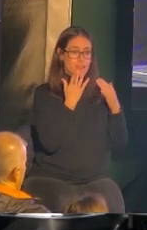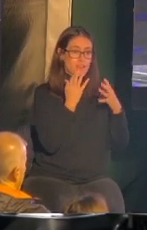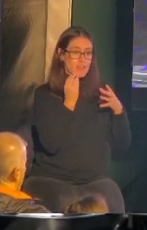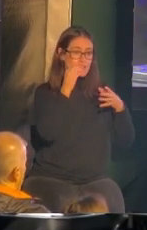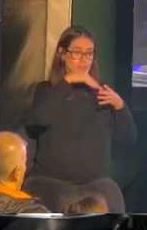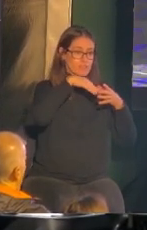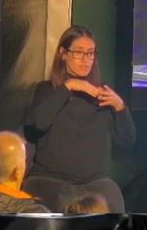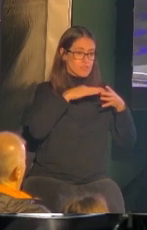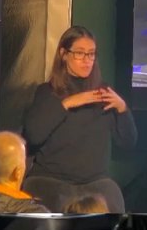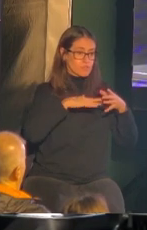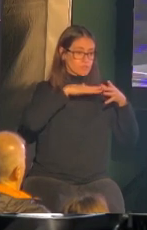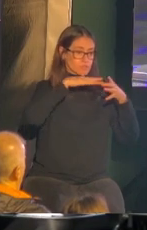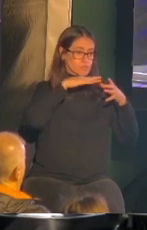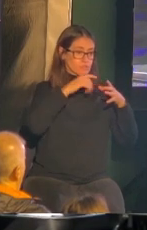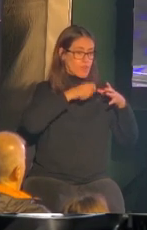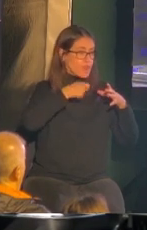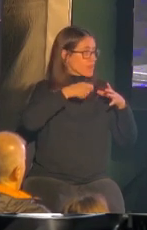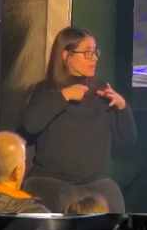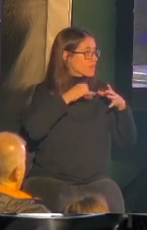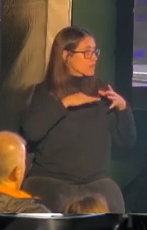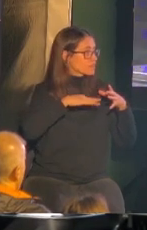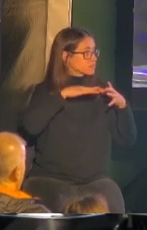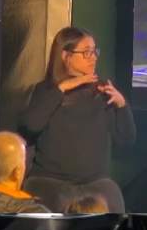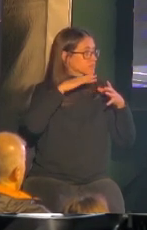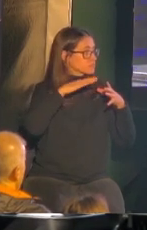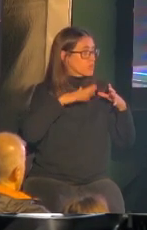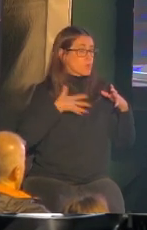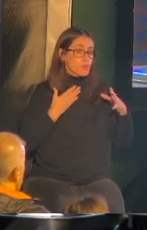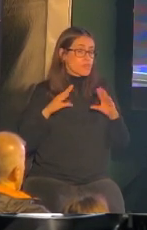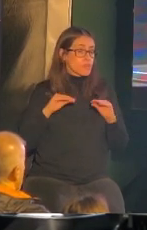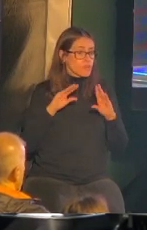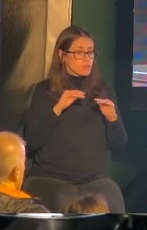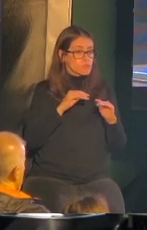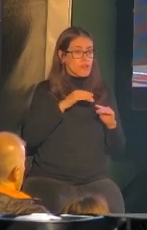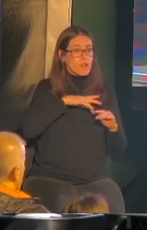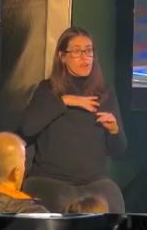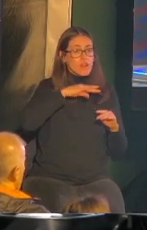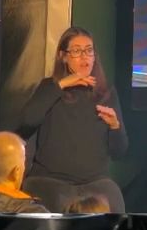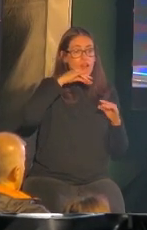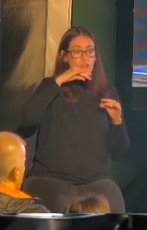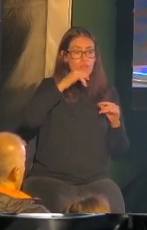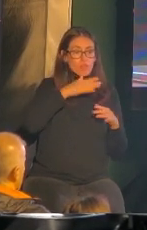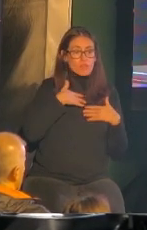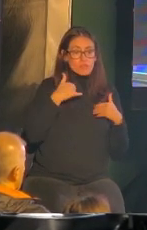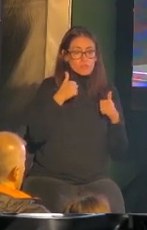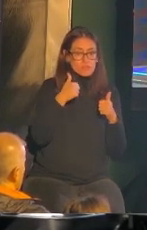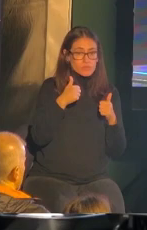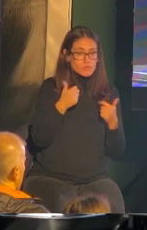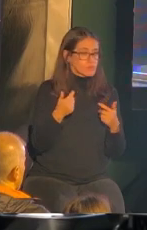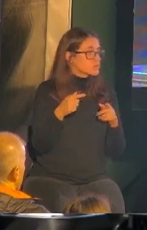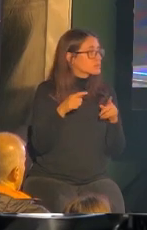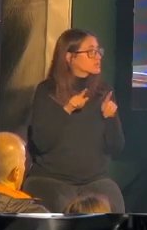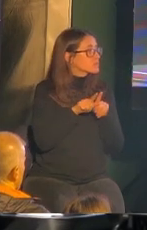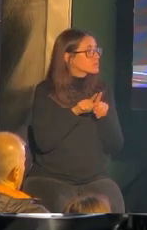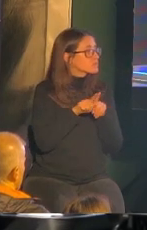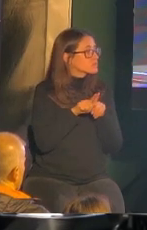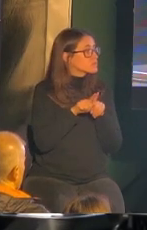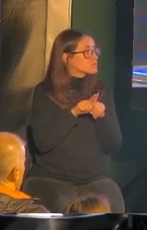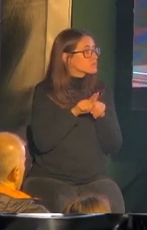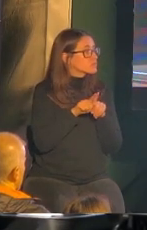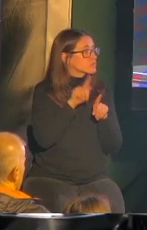la clara, però podria utilitzar qualsevol tipus de sucre. Ja veureu que després, per l'altra banda, el que faig